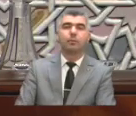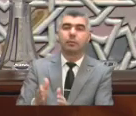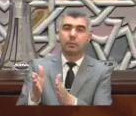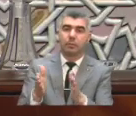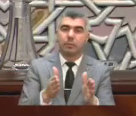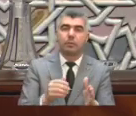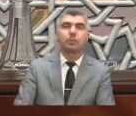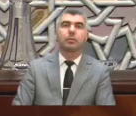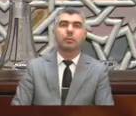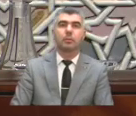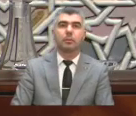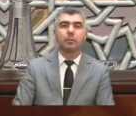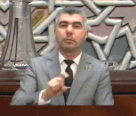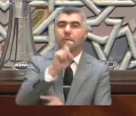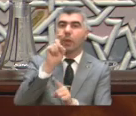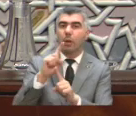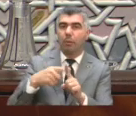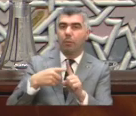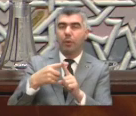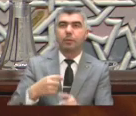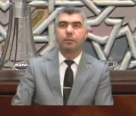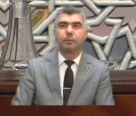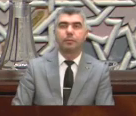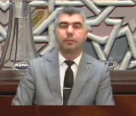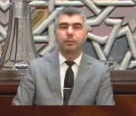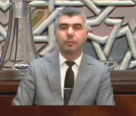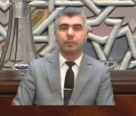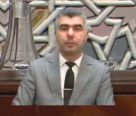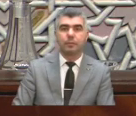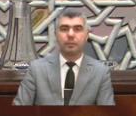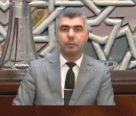الوزير المحترم، تعقيب ديالكم السيد نائب المحترم.